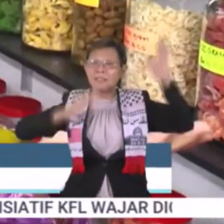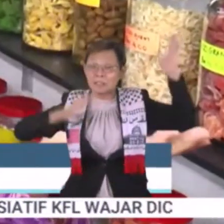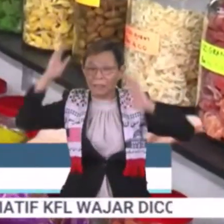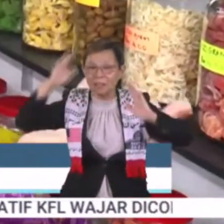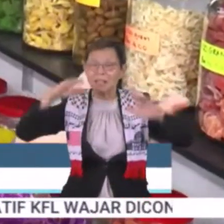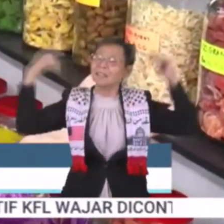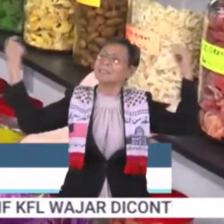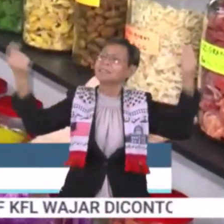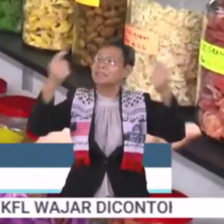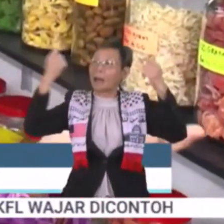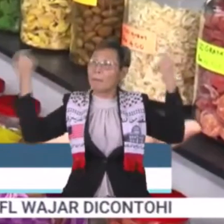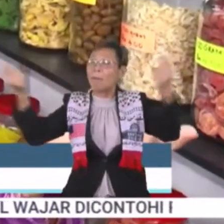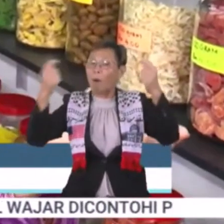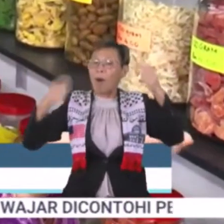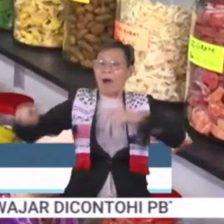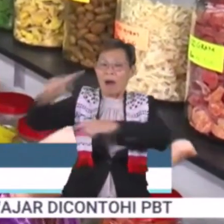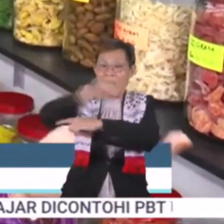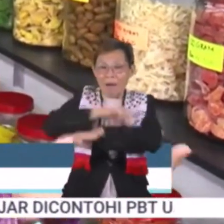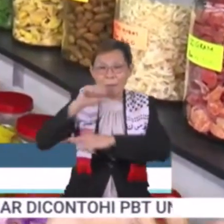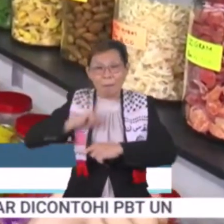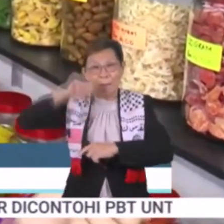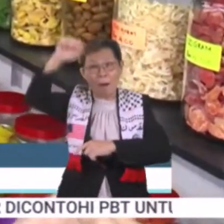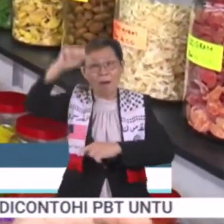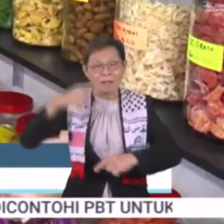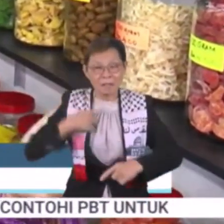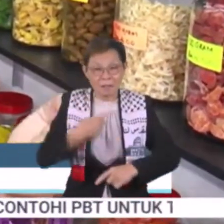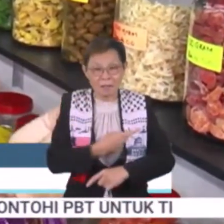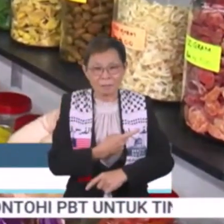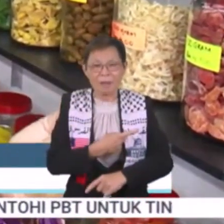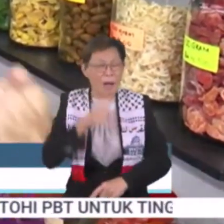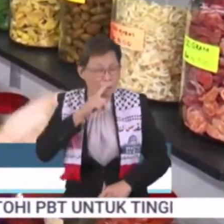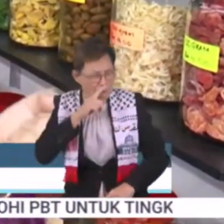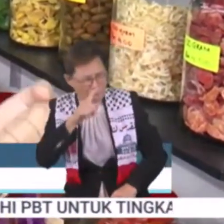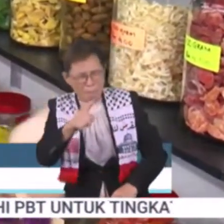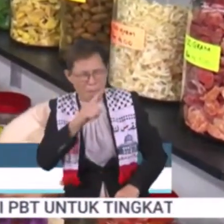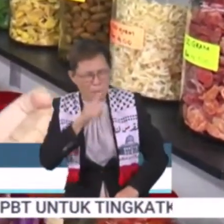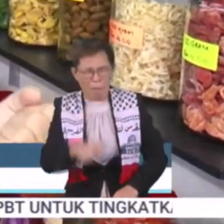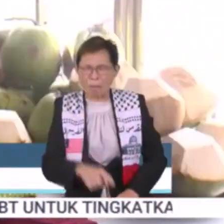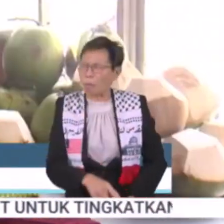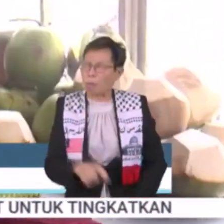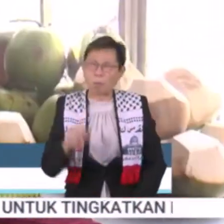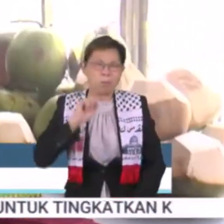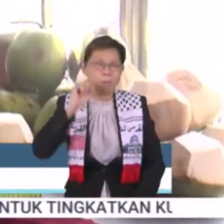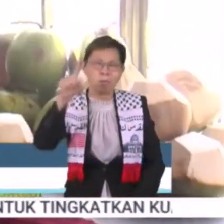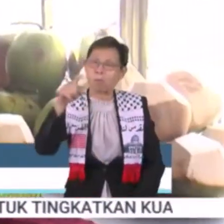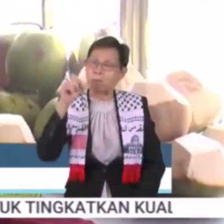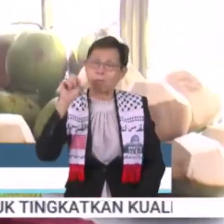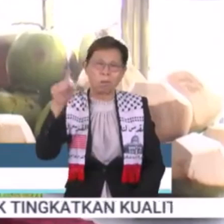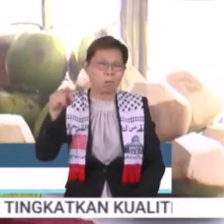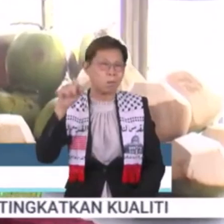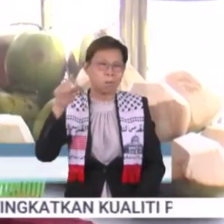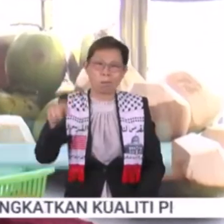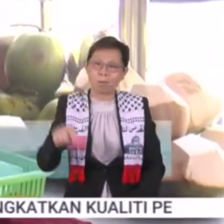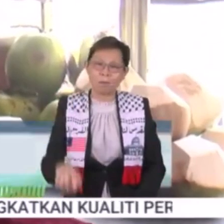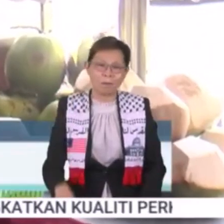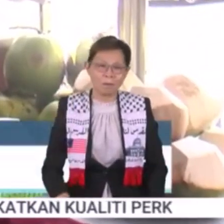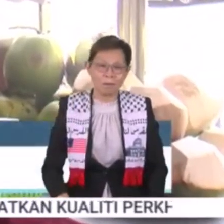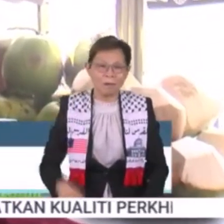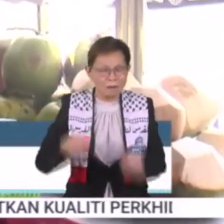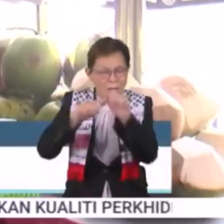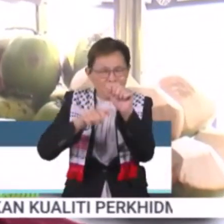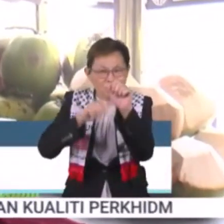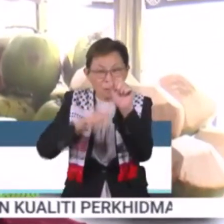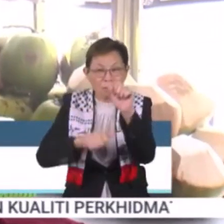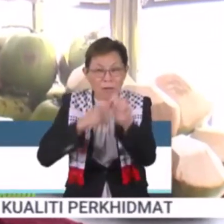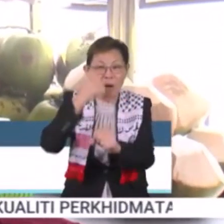sambutlah hari kemerdekaan kita ni yang memang mahal harganya. Memang setiap